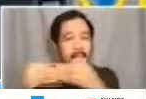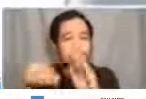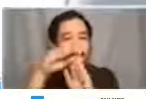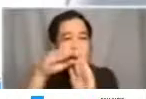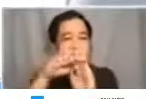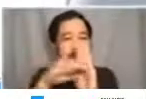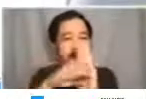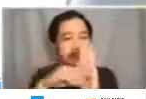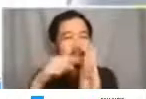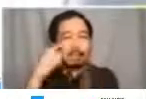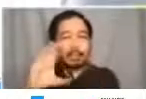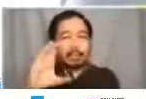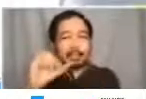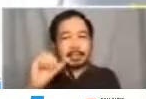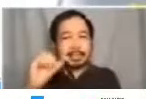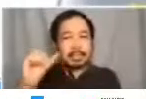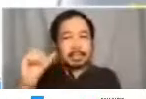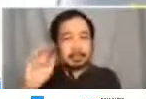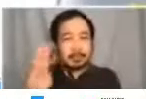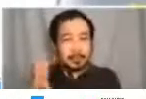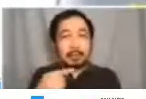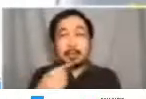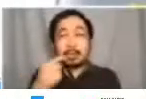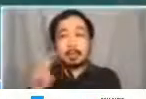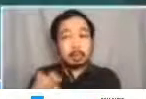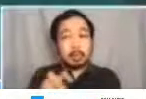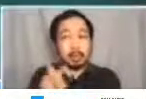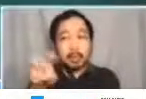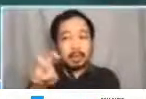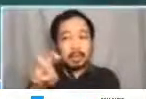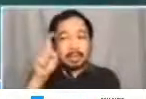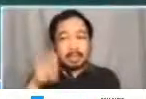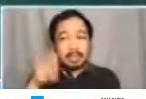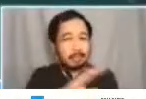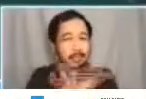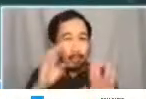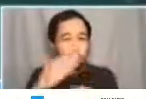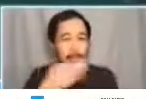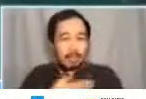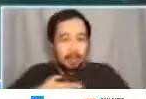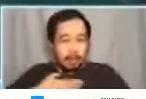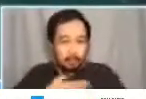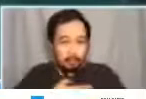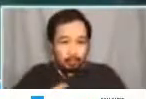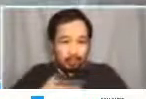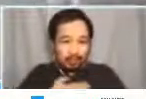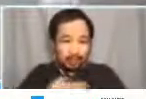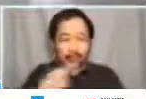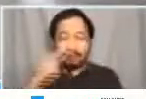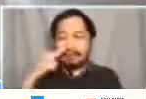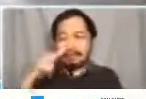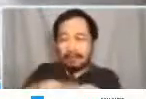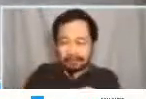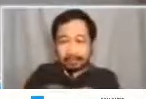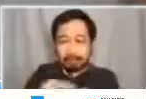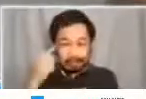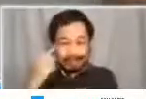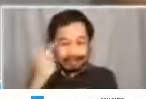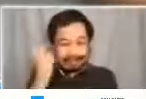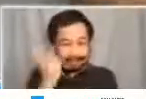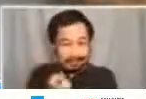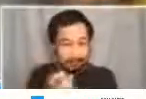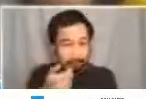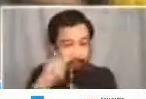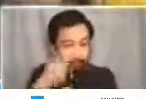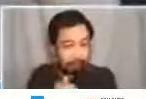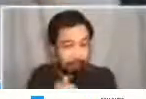IATF. But as soon as we are able to mount flights, so kasama po dyan, mandatory po ang pagsusuot ng face mask